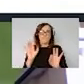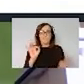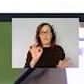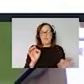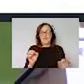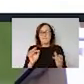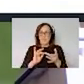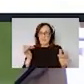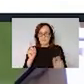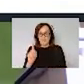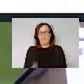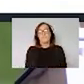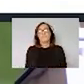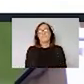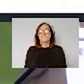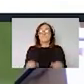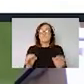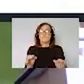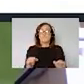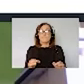zebranych linkach. No i drodzy Państwo,